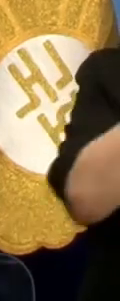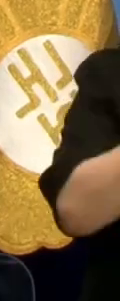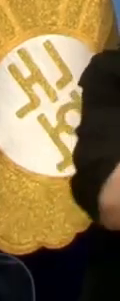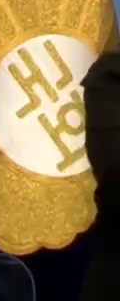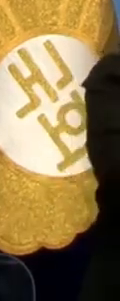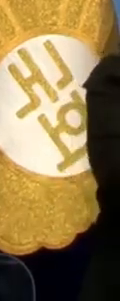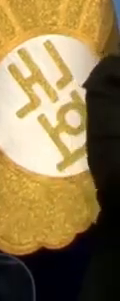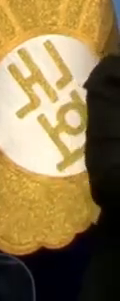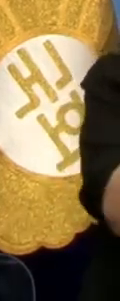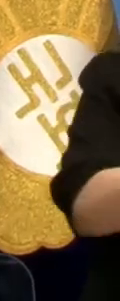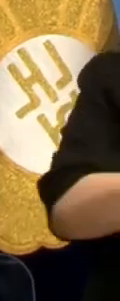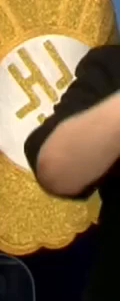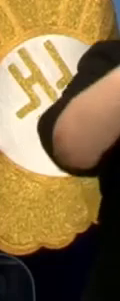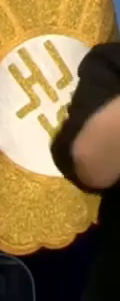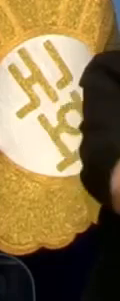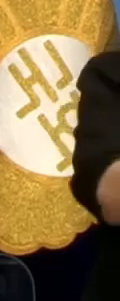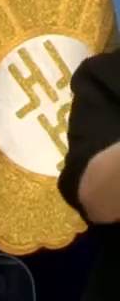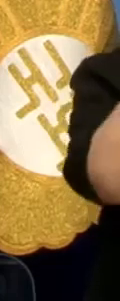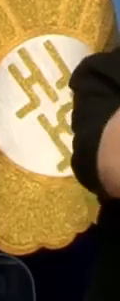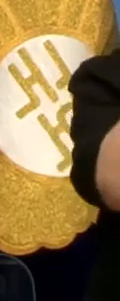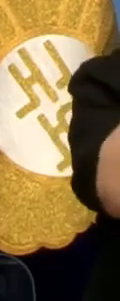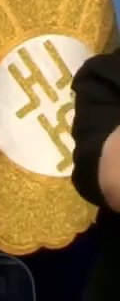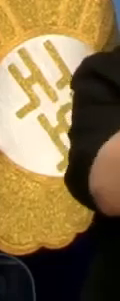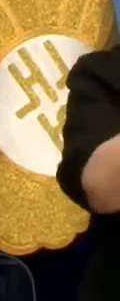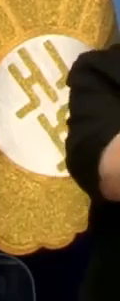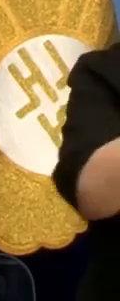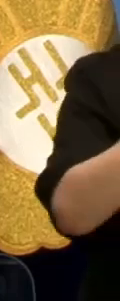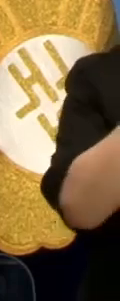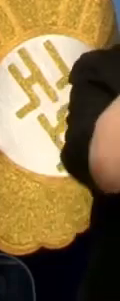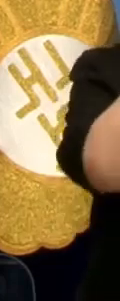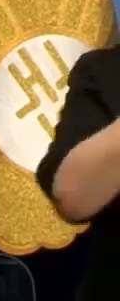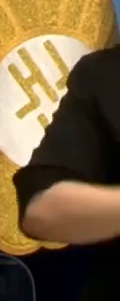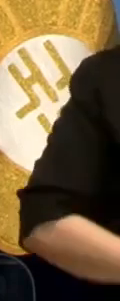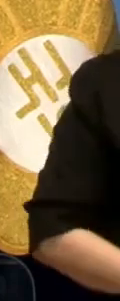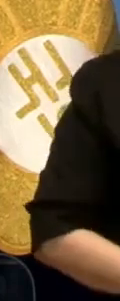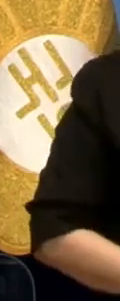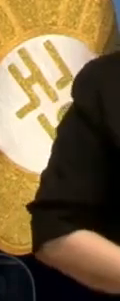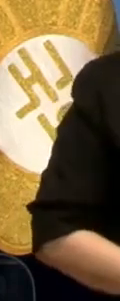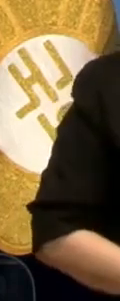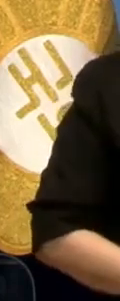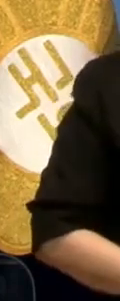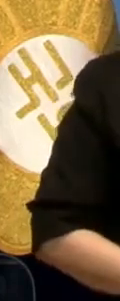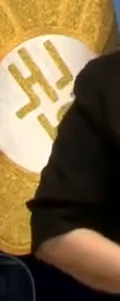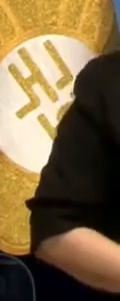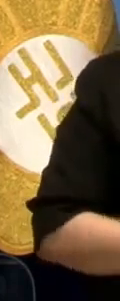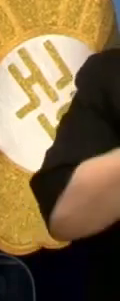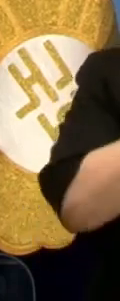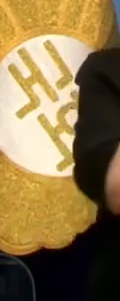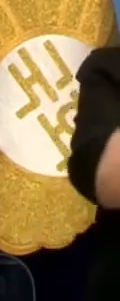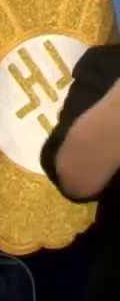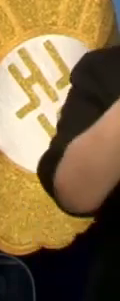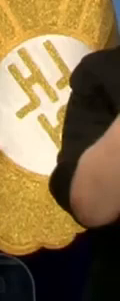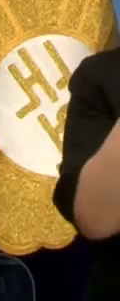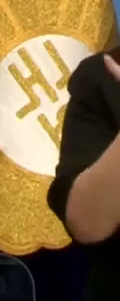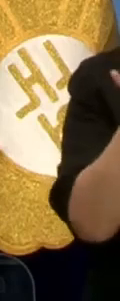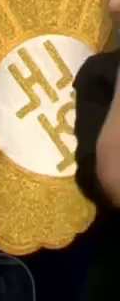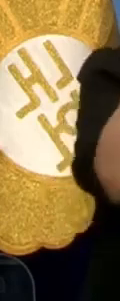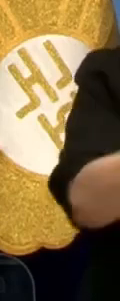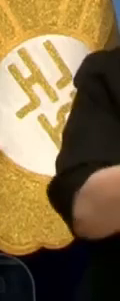입증하면서 전 세계인의 관심을 끌고 있습니다. 저 이재명이